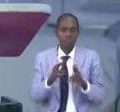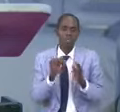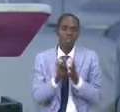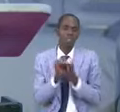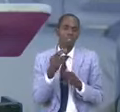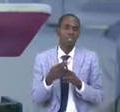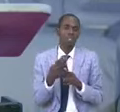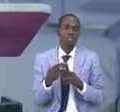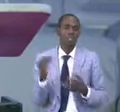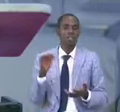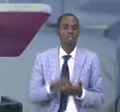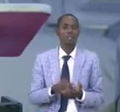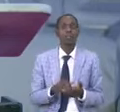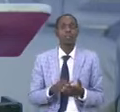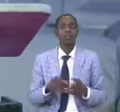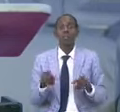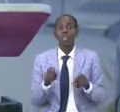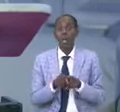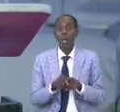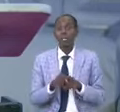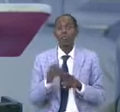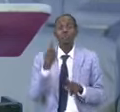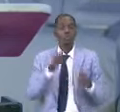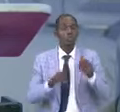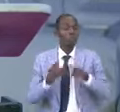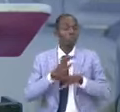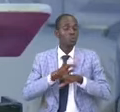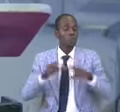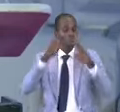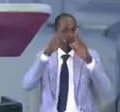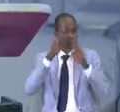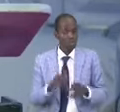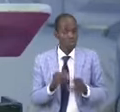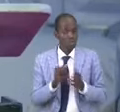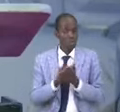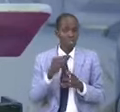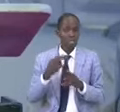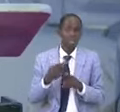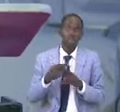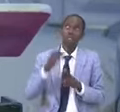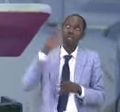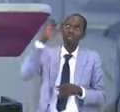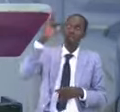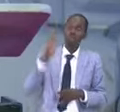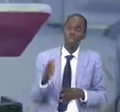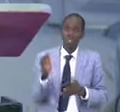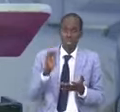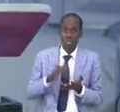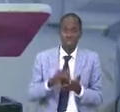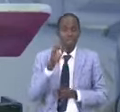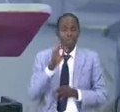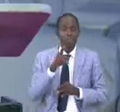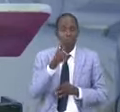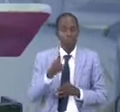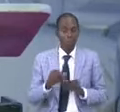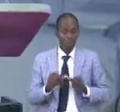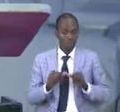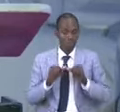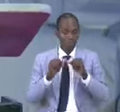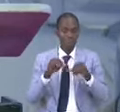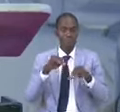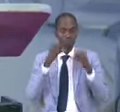comme les gens ne respectent pas ne respectent plus seul non si tu t'attaches à ta fois le ciel va te respecter au nom de Jésus